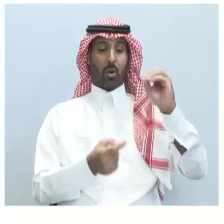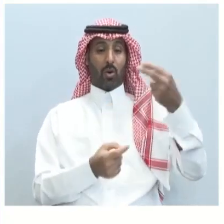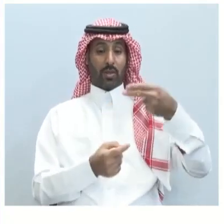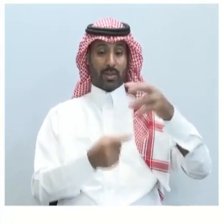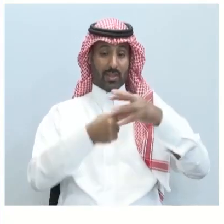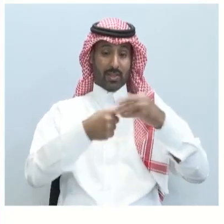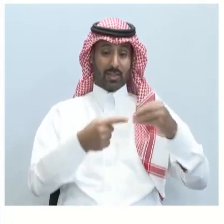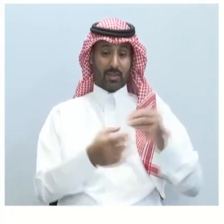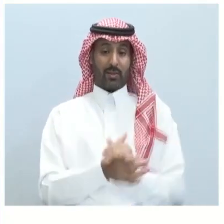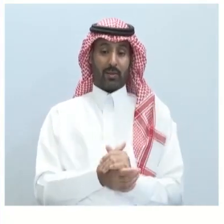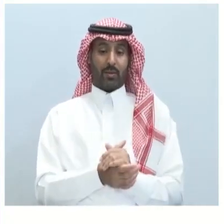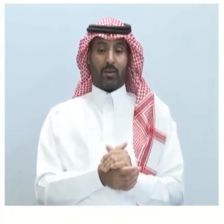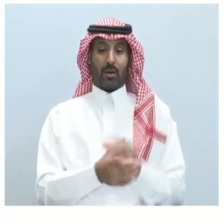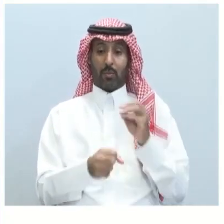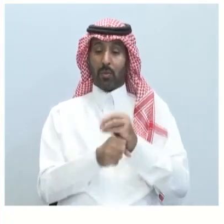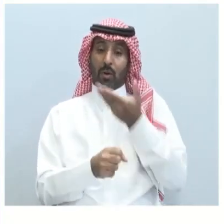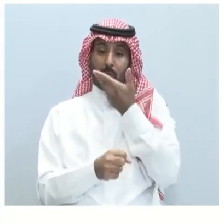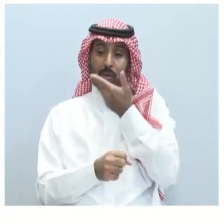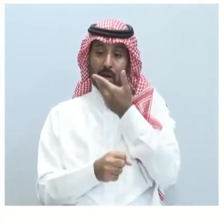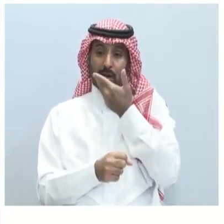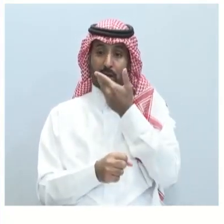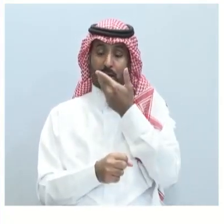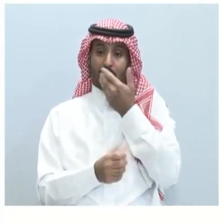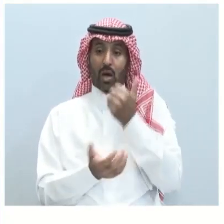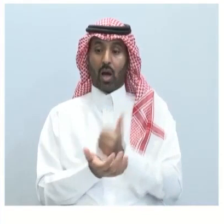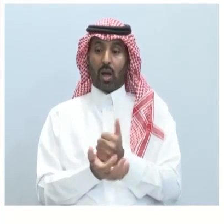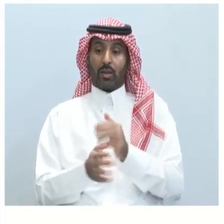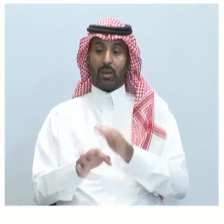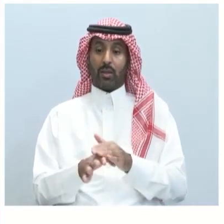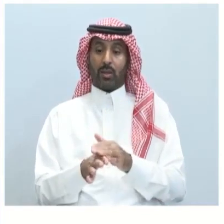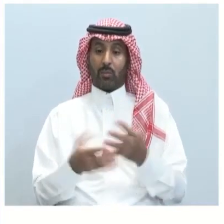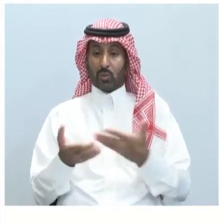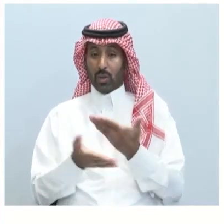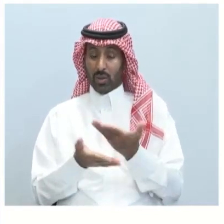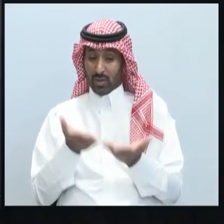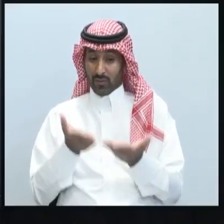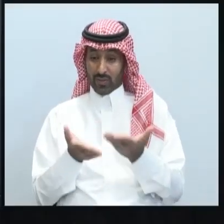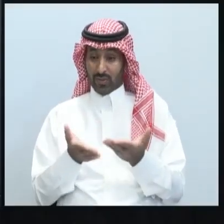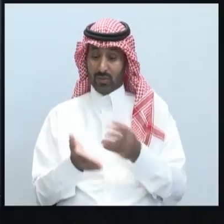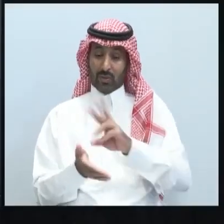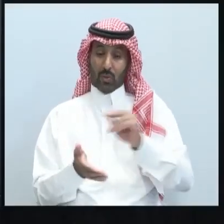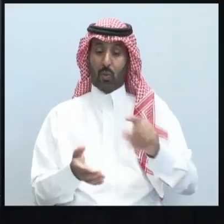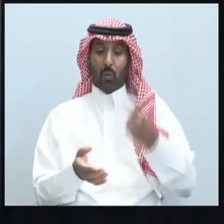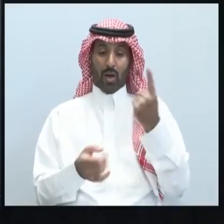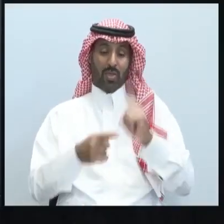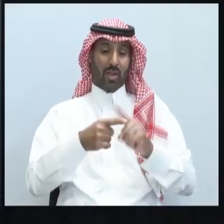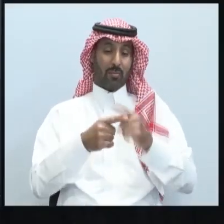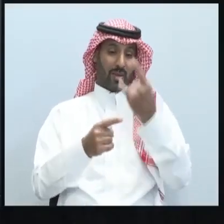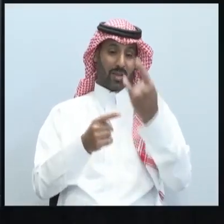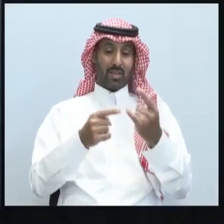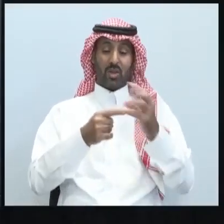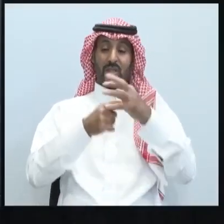للماء بما انه ذكر لك ما معناته انه ايش معناته انه متعادل اذا بيكون واحد ضرب عشره او سالب سبعه